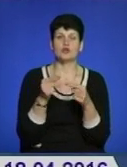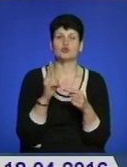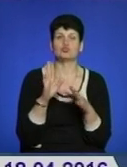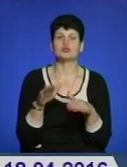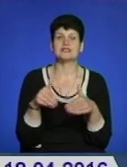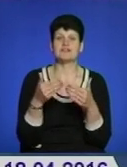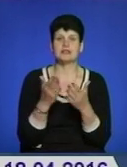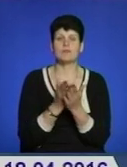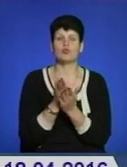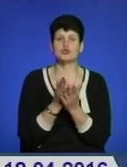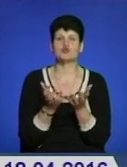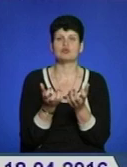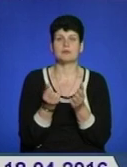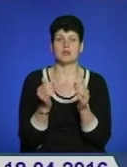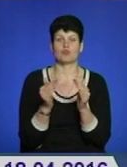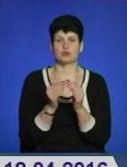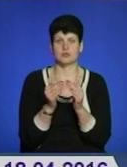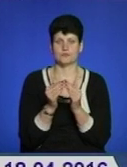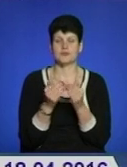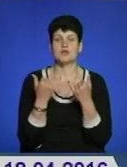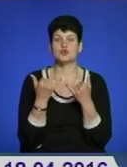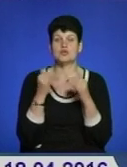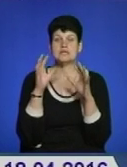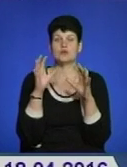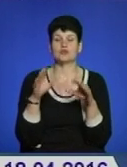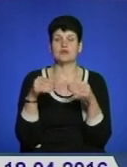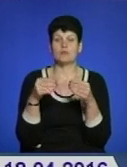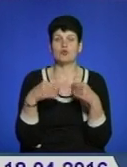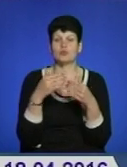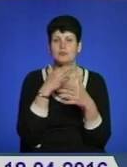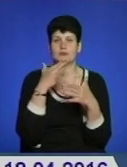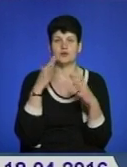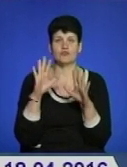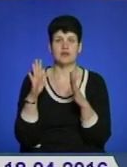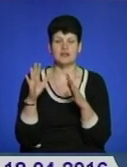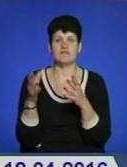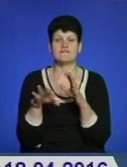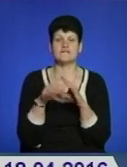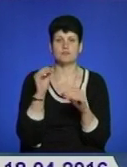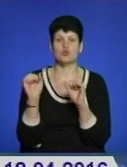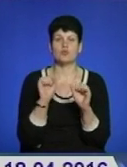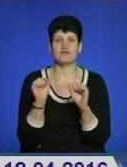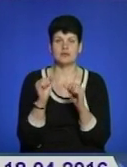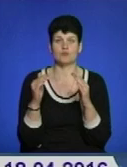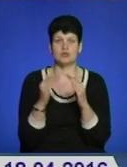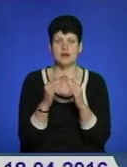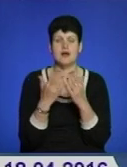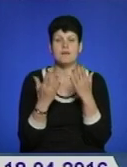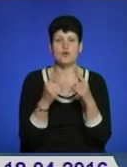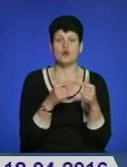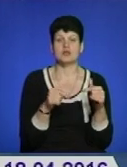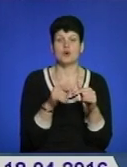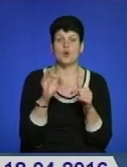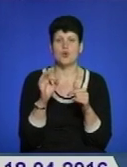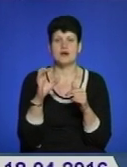надавати послуги з утримання будинку. Сьогодні законодавець пропонує нам небагато варіантів вибору управителя будинком. Або зорганізуватися в